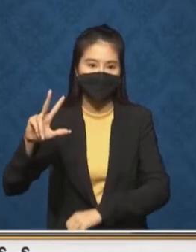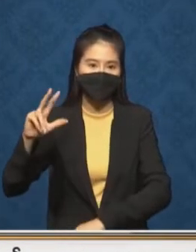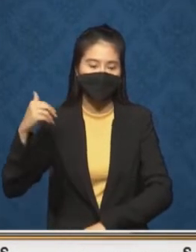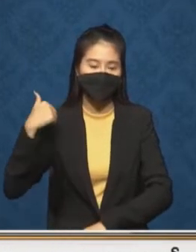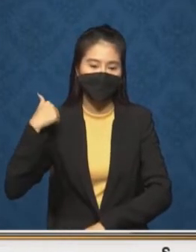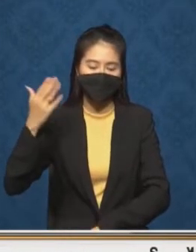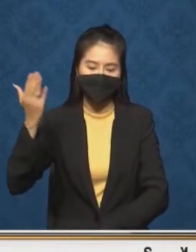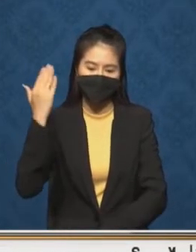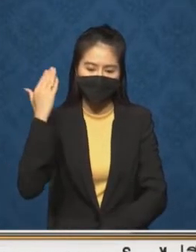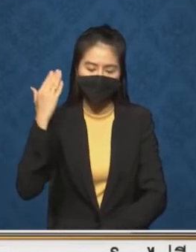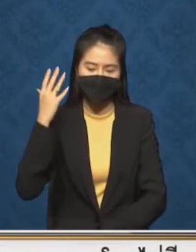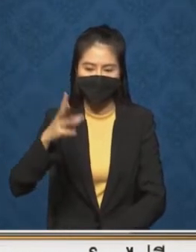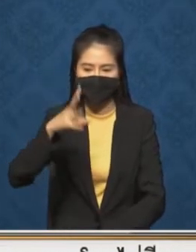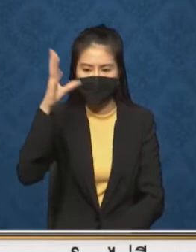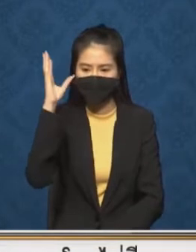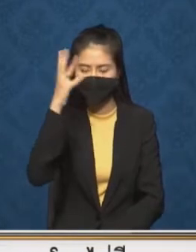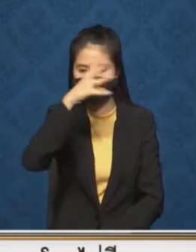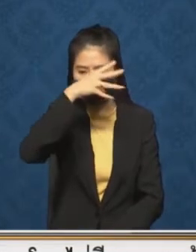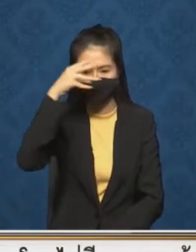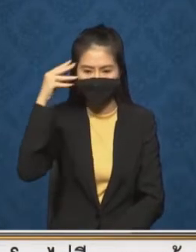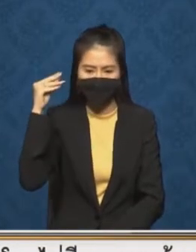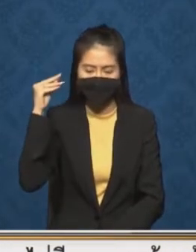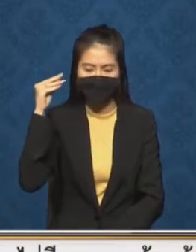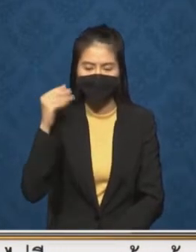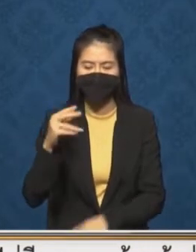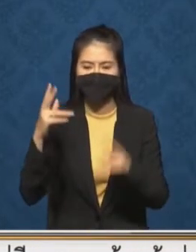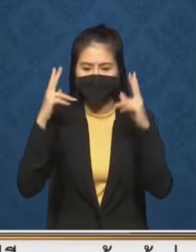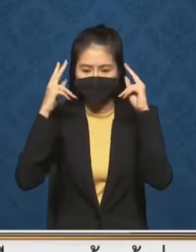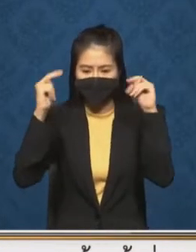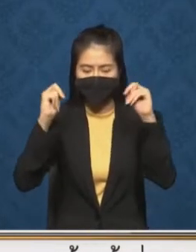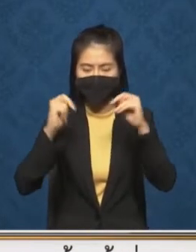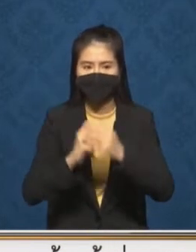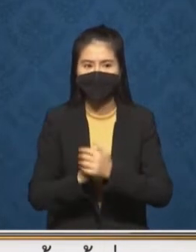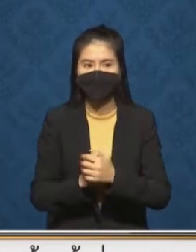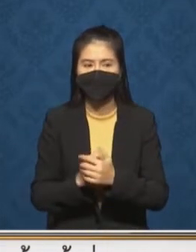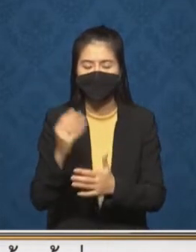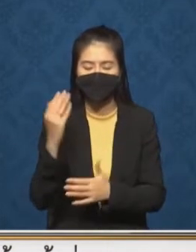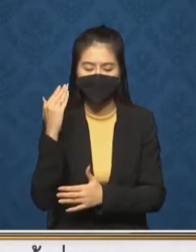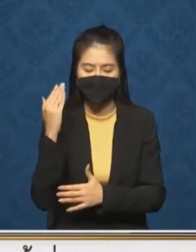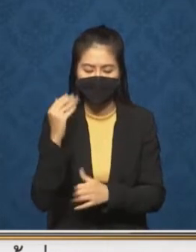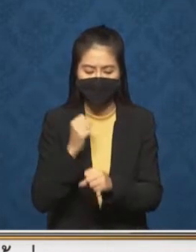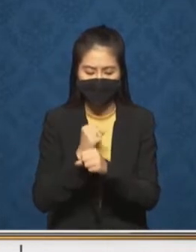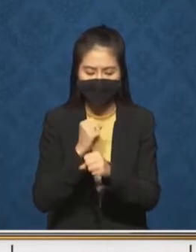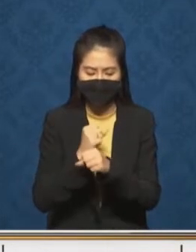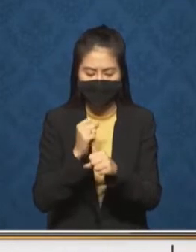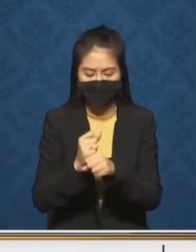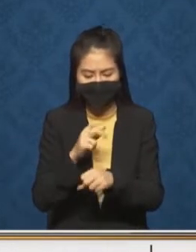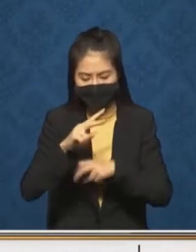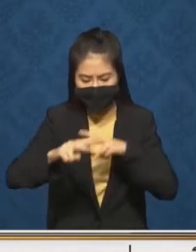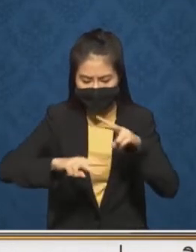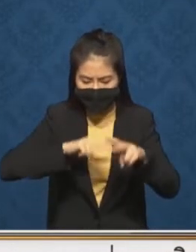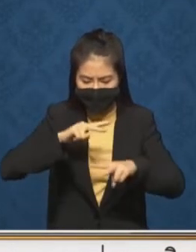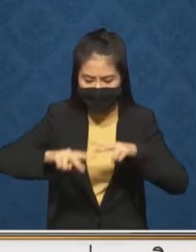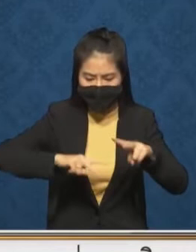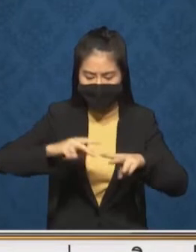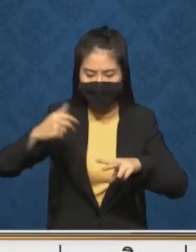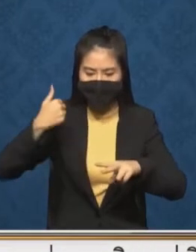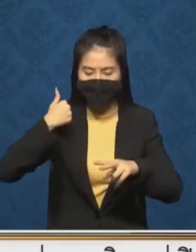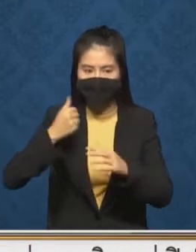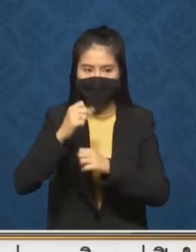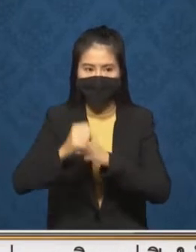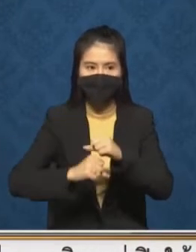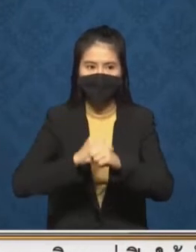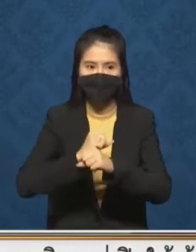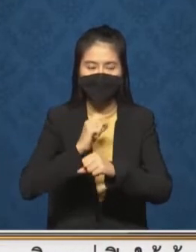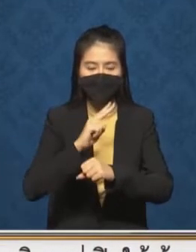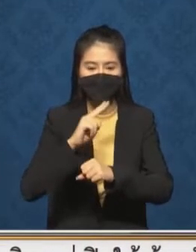ท่านประทานชวหกภัเป็ายกรัฐบนตรีก็ได้ใหมกสำรวร่มถึมีแวเขตปี 4-3ผู้ตรว